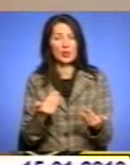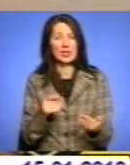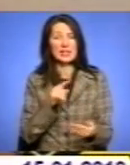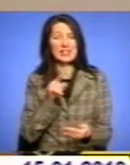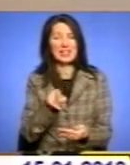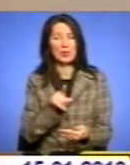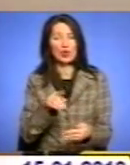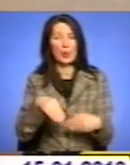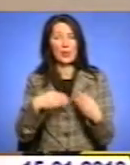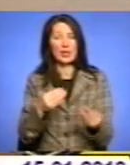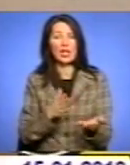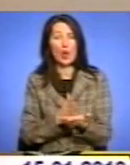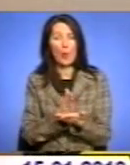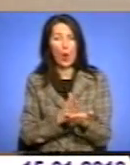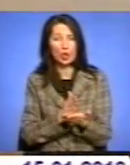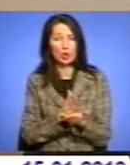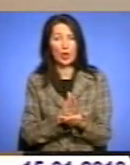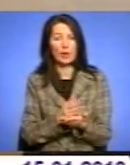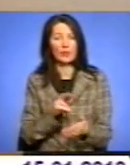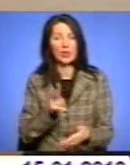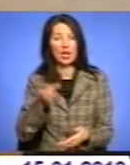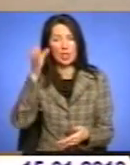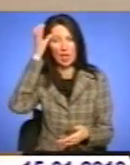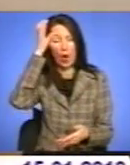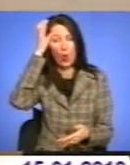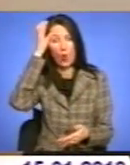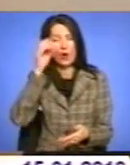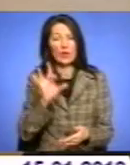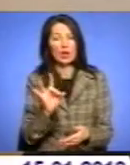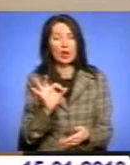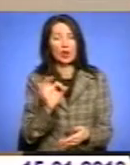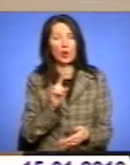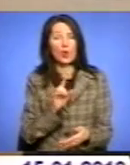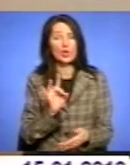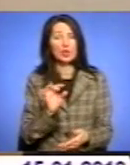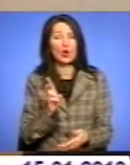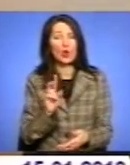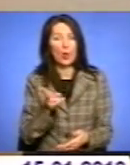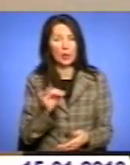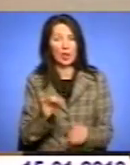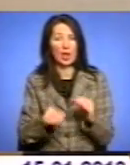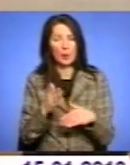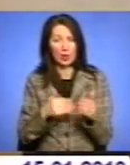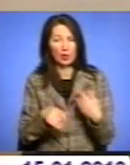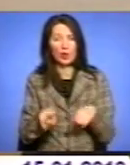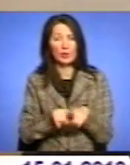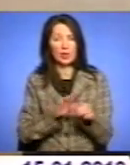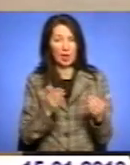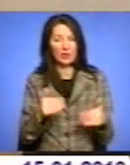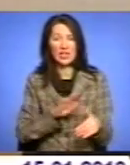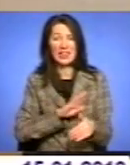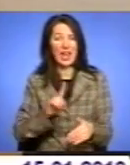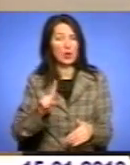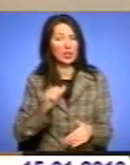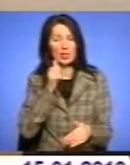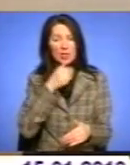щоб надати послуги, в даному випадку як наукові розробки. І такі практикуємо ми вже не один рік, зокрема з